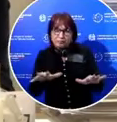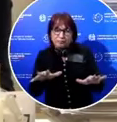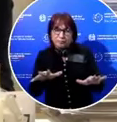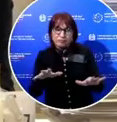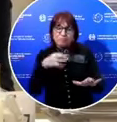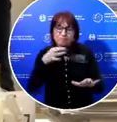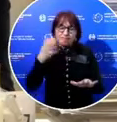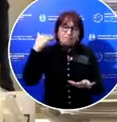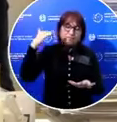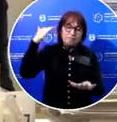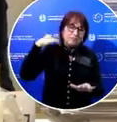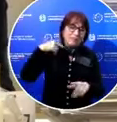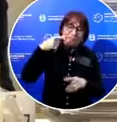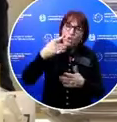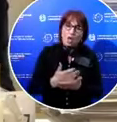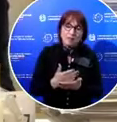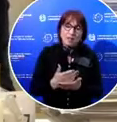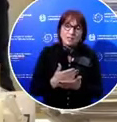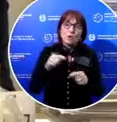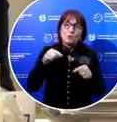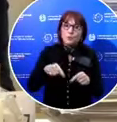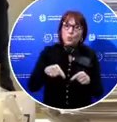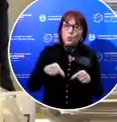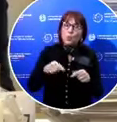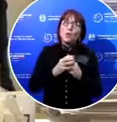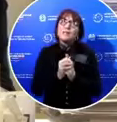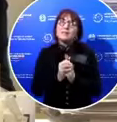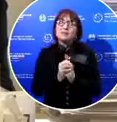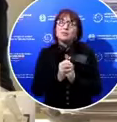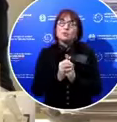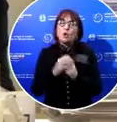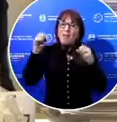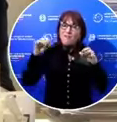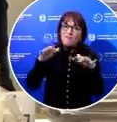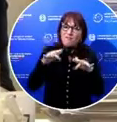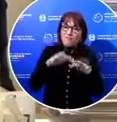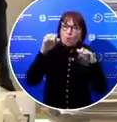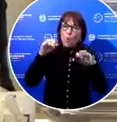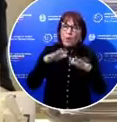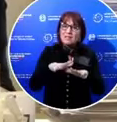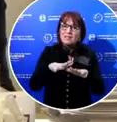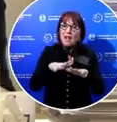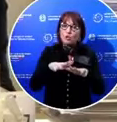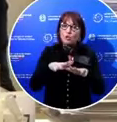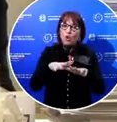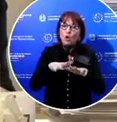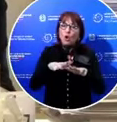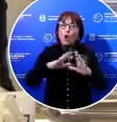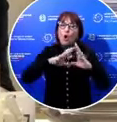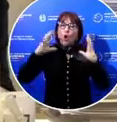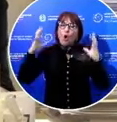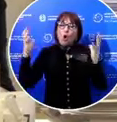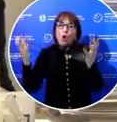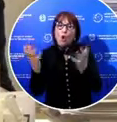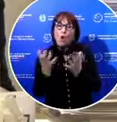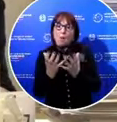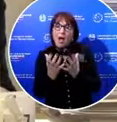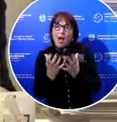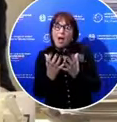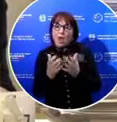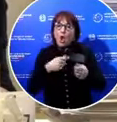dimensione transnazionale, è stato infatti influenzato dal rallentamento globale delle